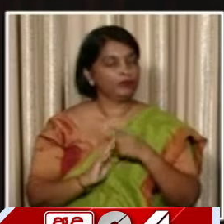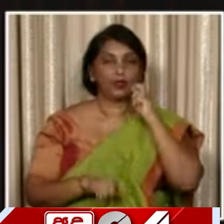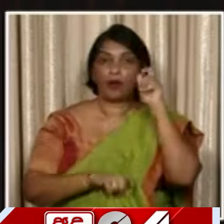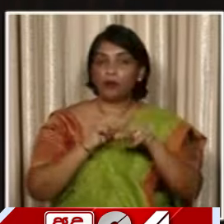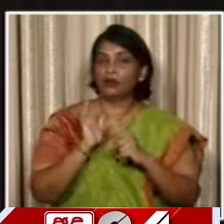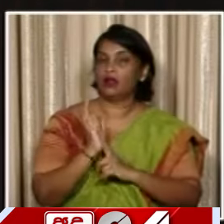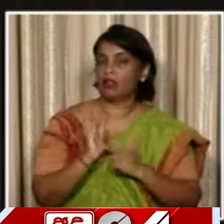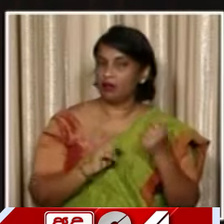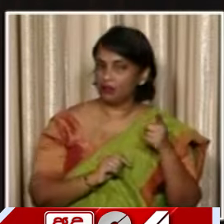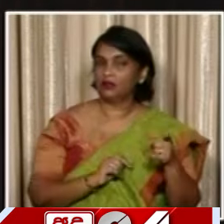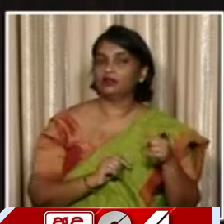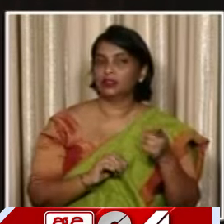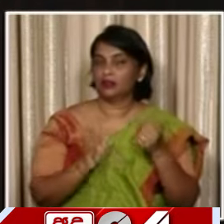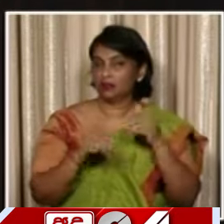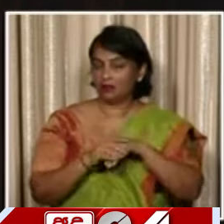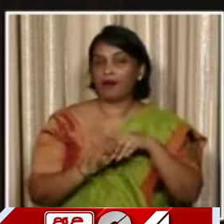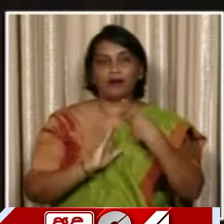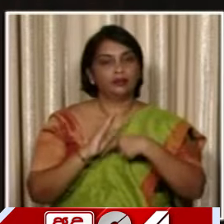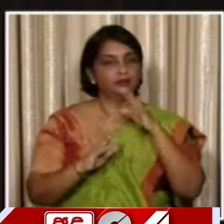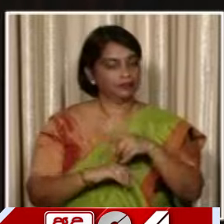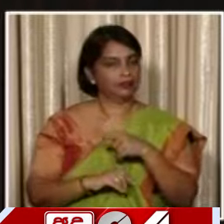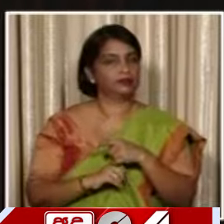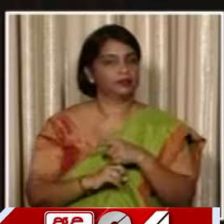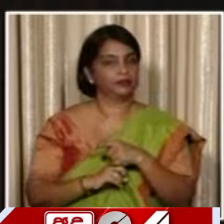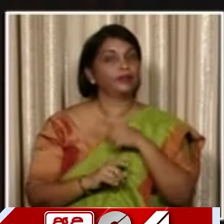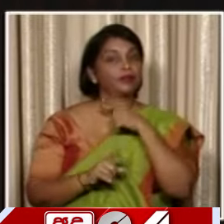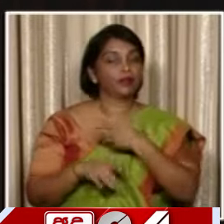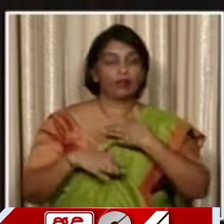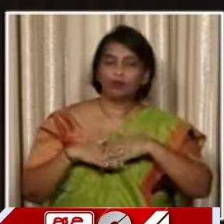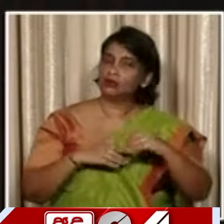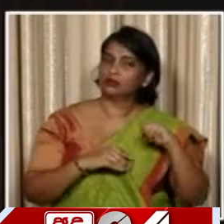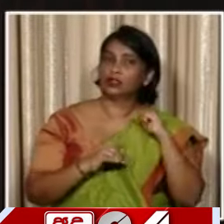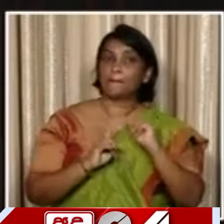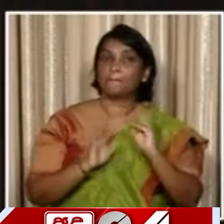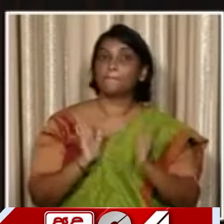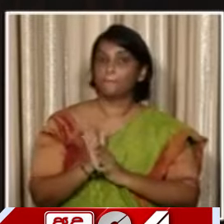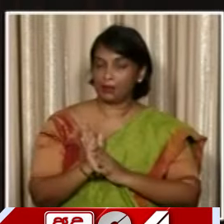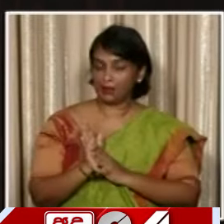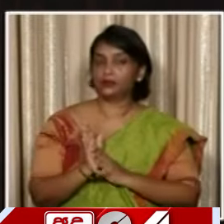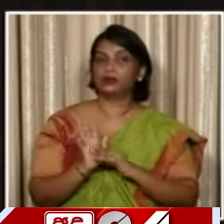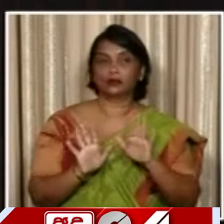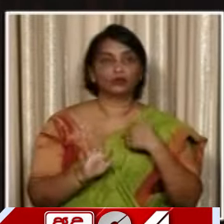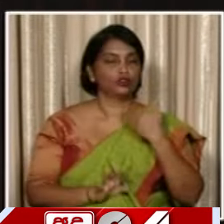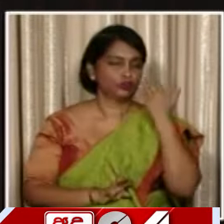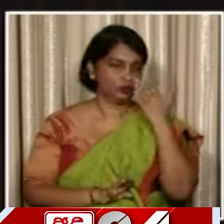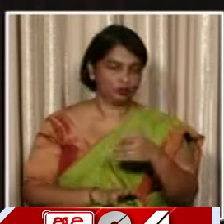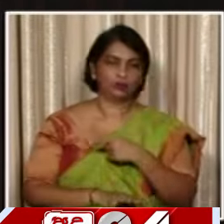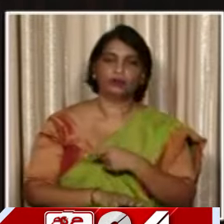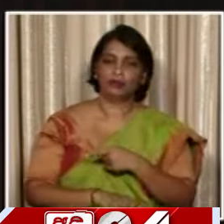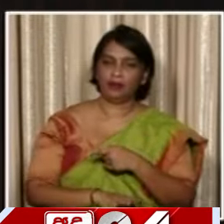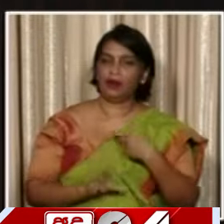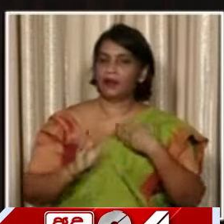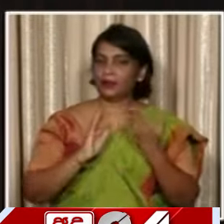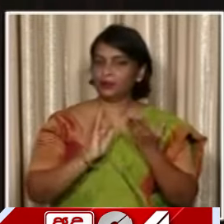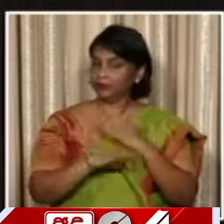මිනිස්සුන්ගේ වාසනාවට ඒ වෙලාවේ මේ රටේ හිටියා මේවට මුහුණ දෙන්න පුළුවන් අගමැතිවරයෙක්. ඒ වගේම අපි දැක්කා